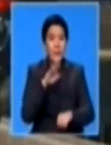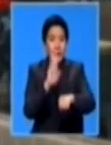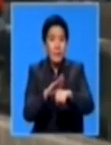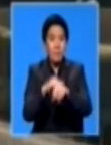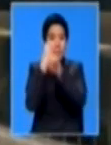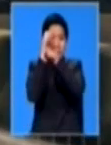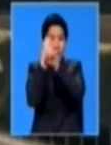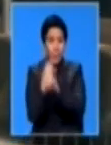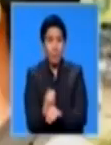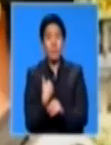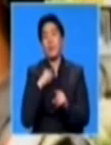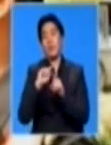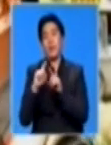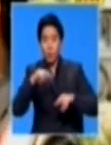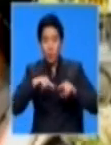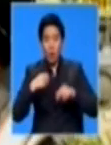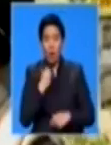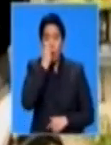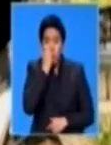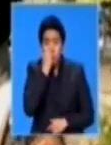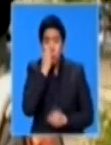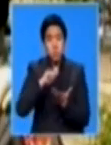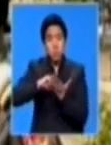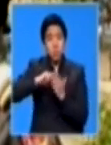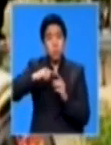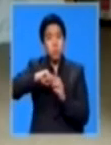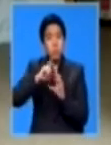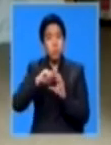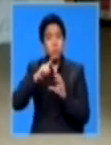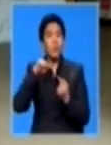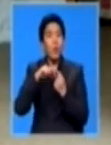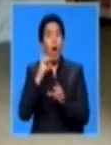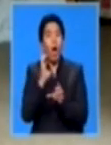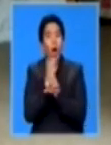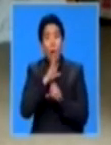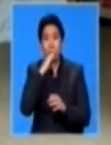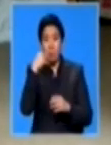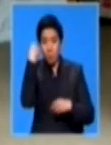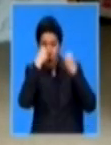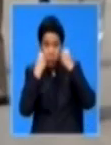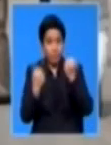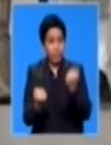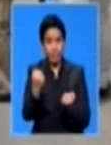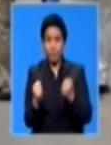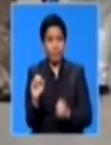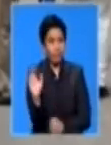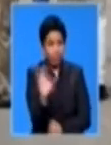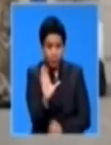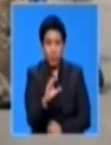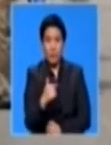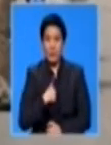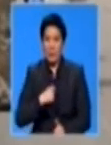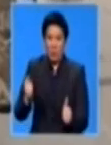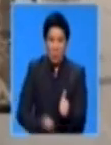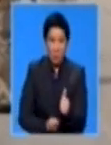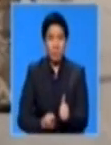ราจรการตรวจระดับแอลกอฮอล์สิ่งที่สำคัญที่สุดคือการเมาแล้วไม่ขับนะครับผมไม่อยากลงโทษท่าน